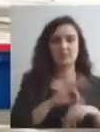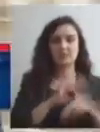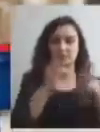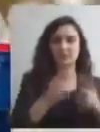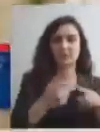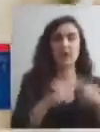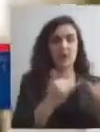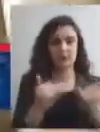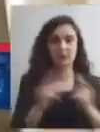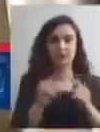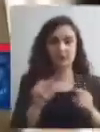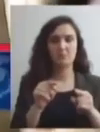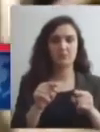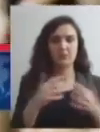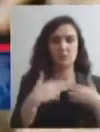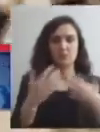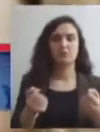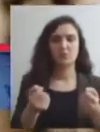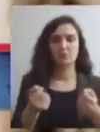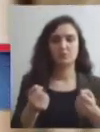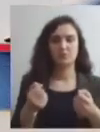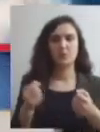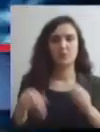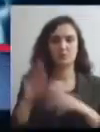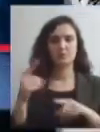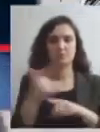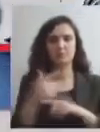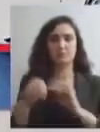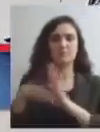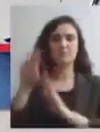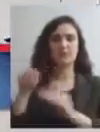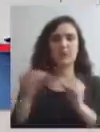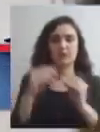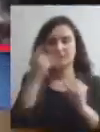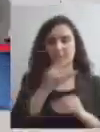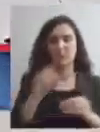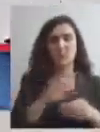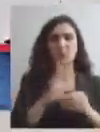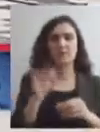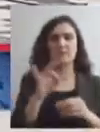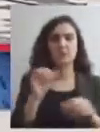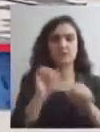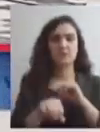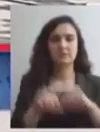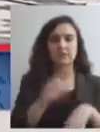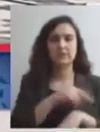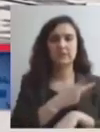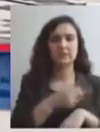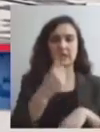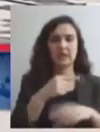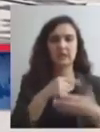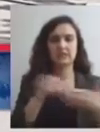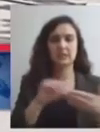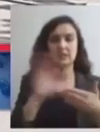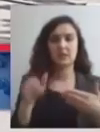ამჯერადაც ამაჩვენებელს გამოჯანმრთელებულთა რიცხვმა გადააჭარბა და 10 პირი, რომელმაც კორონავირუსი დაამარცხა, კლინიკებიდან გაეწერა.